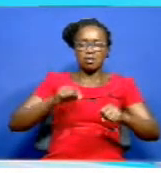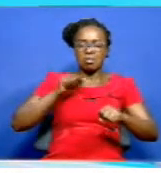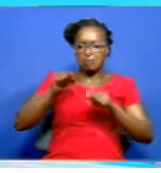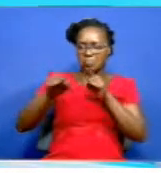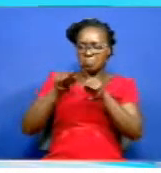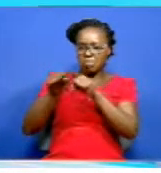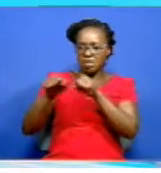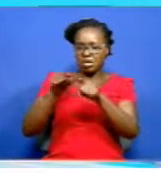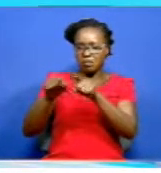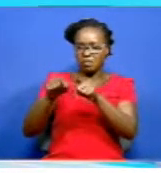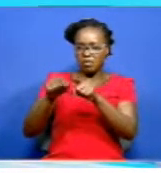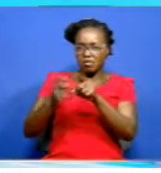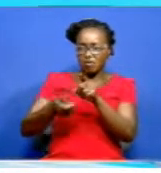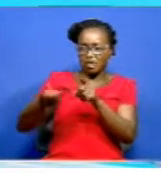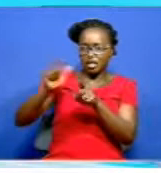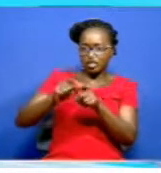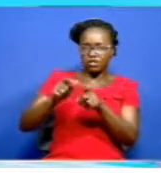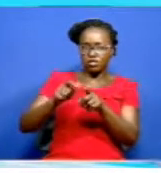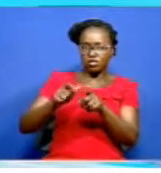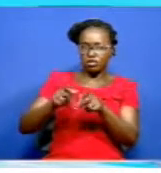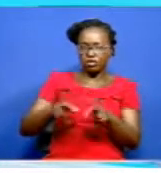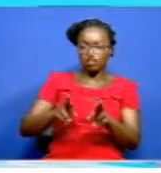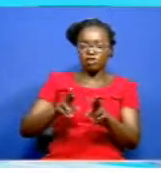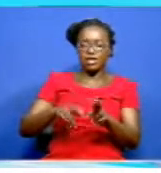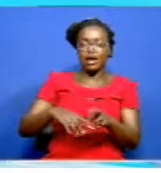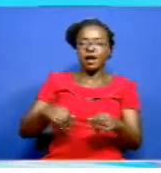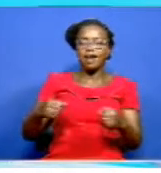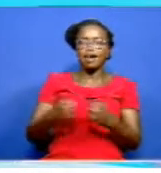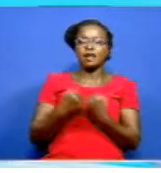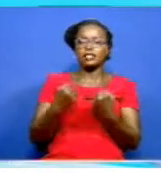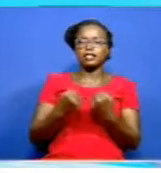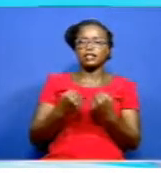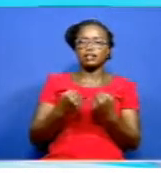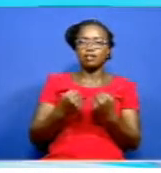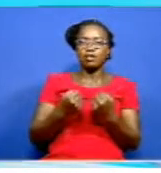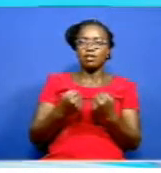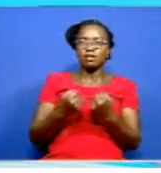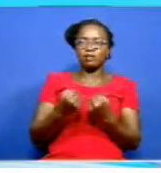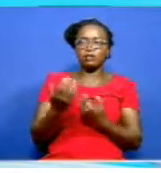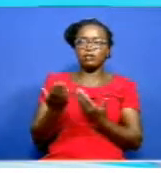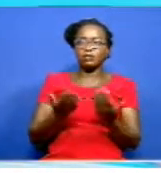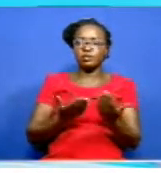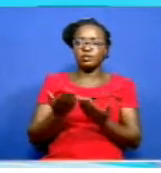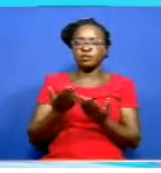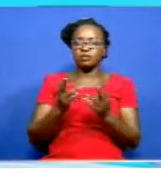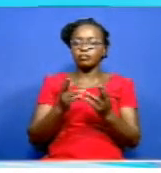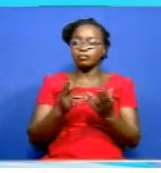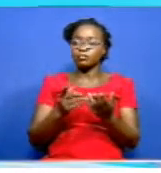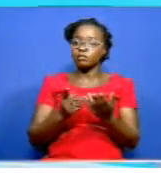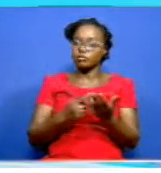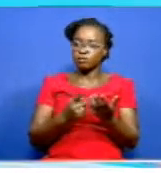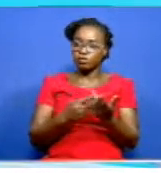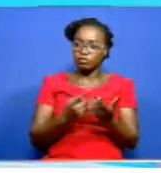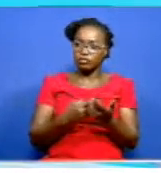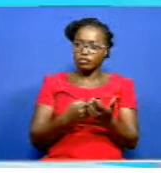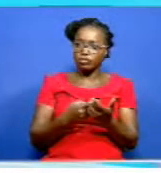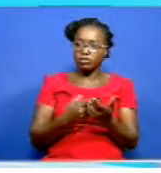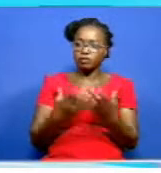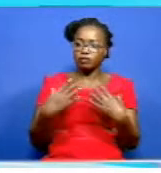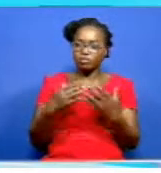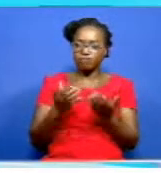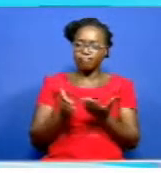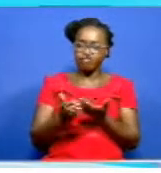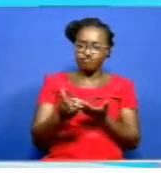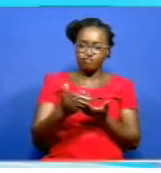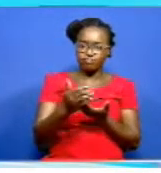za barabarani. Huduma namba pia wa Kenya inaendelea Nairobi, watu wanaendelea kuchukua na vile